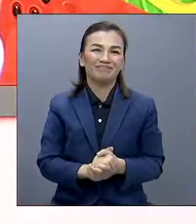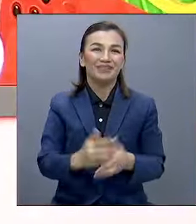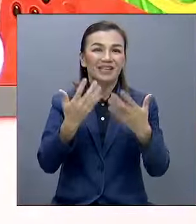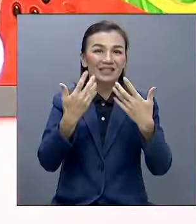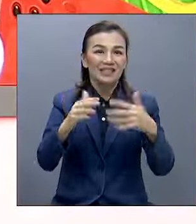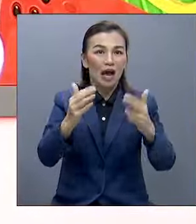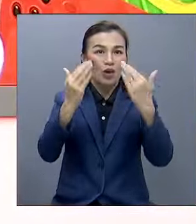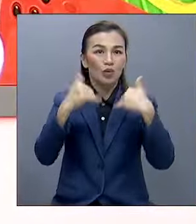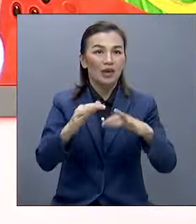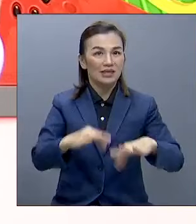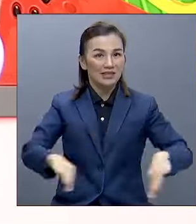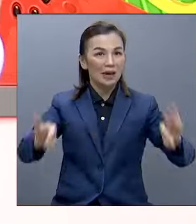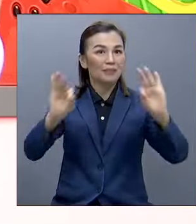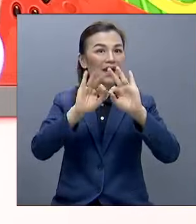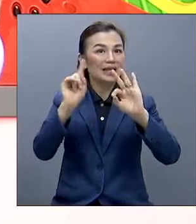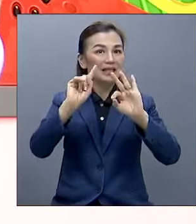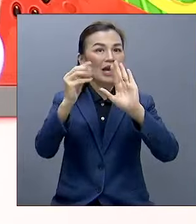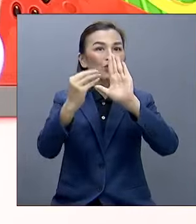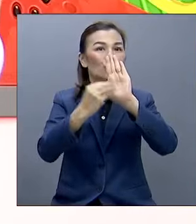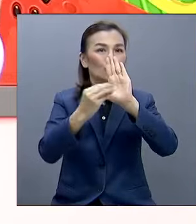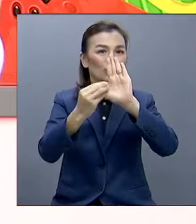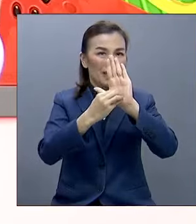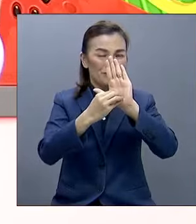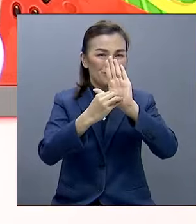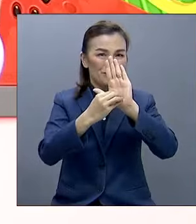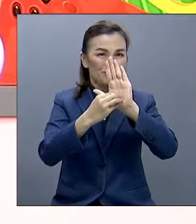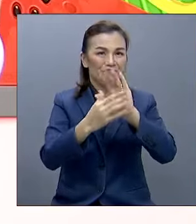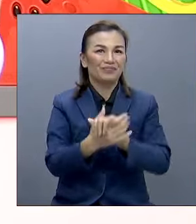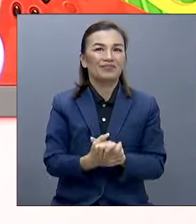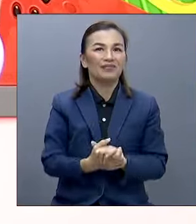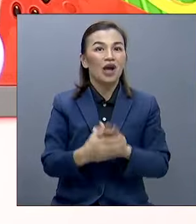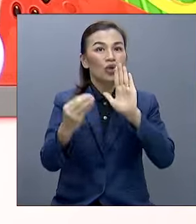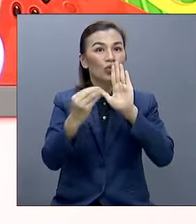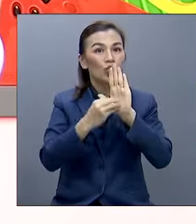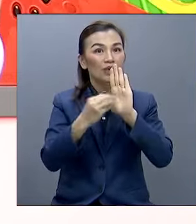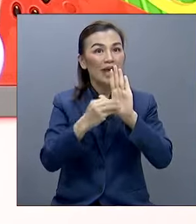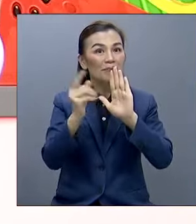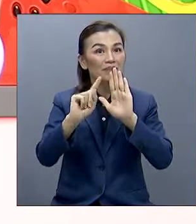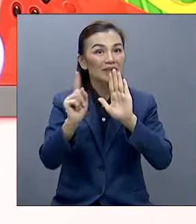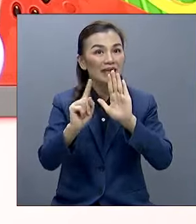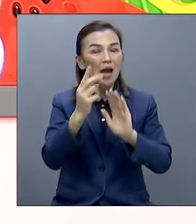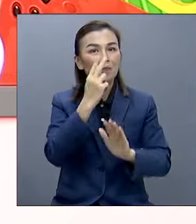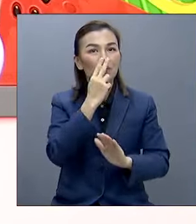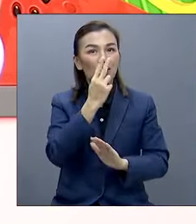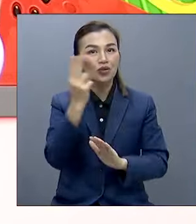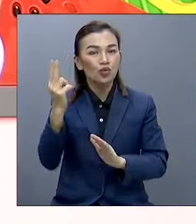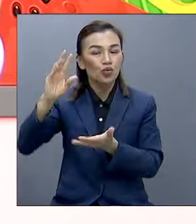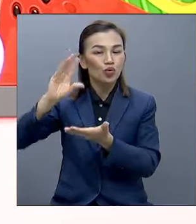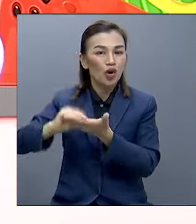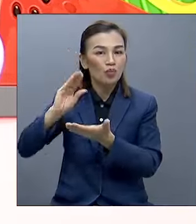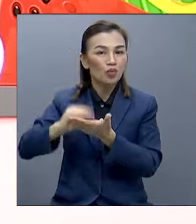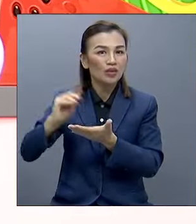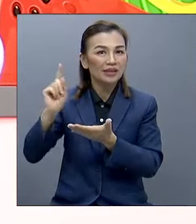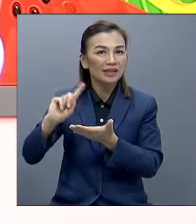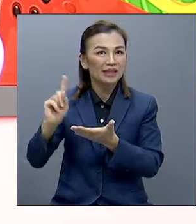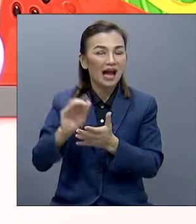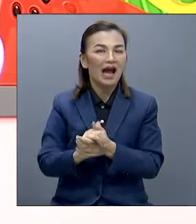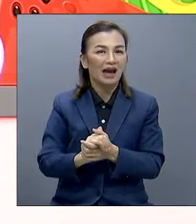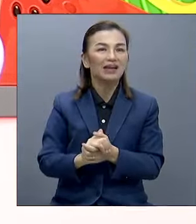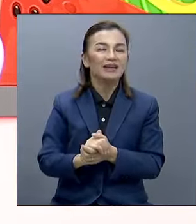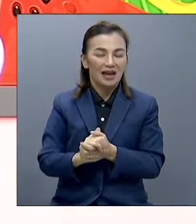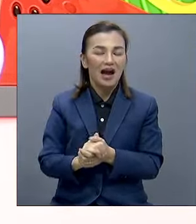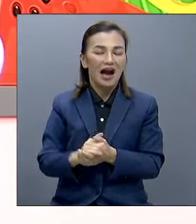ไฮไลท์สำคัญน่าจะเป็นพื้นที่กรุงเทพมหานครใช่มั้ครับอยากรู้กันมั้ยคุณผู้ชมจัดวันไหนไปเช็คข้อมูลมาให้แล้วนะครับสำหรับงานเย็นทั่วล่า